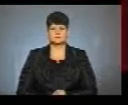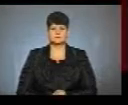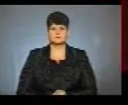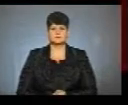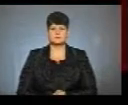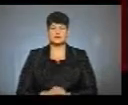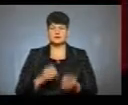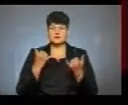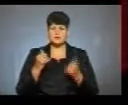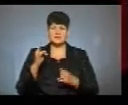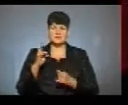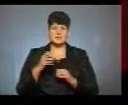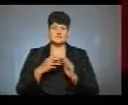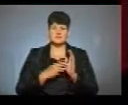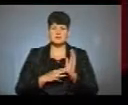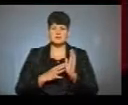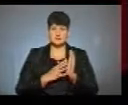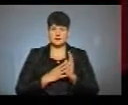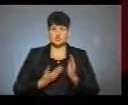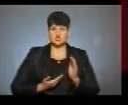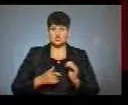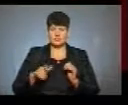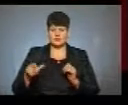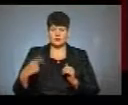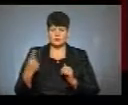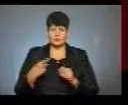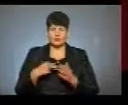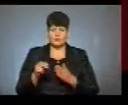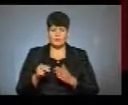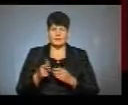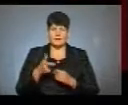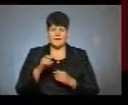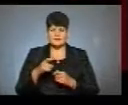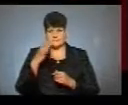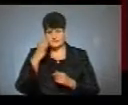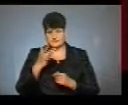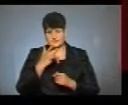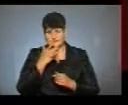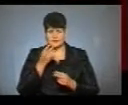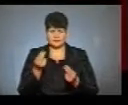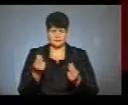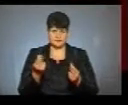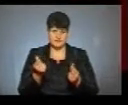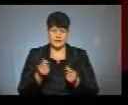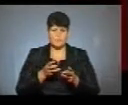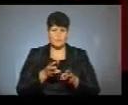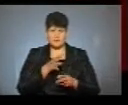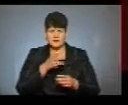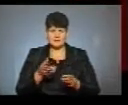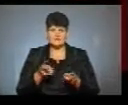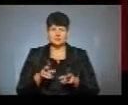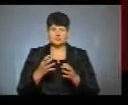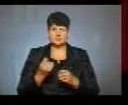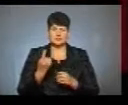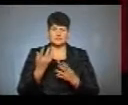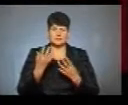На сьогодні 289 жителів області купили газ за літньою ціною на опалювальний сезон. Залишився ще один день,